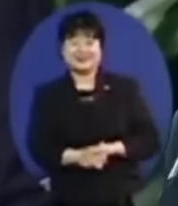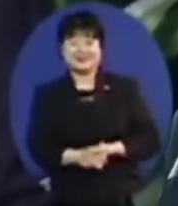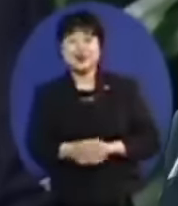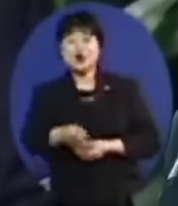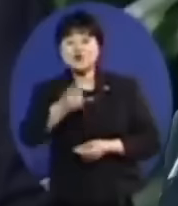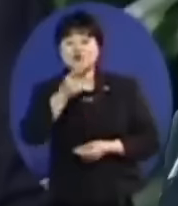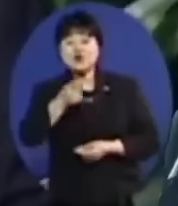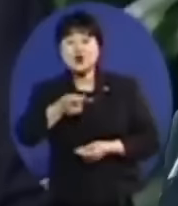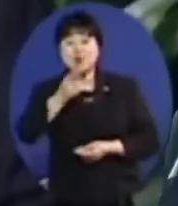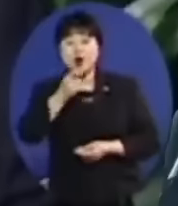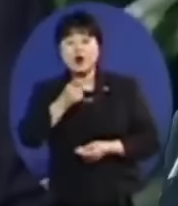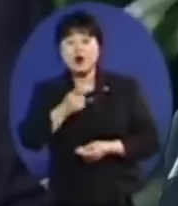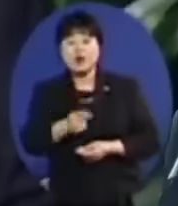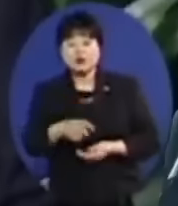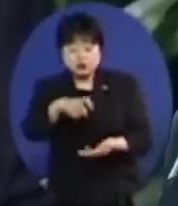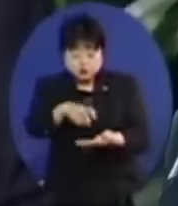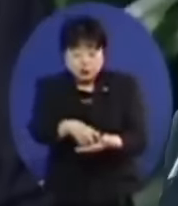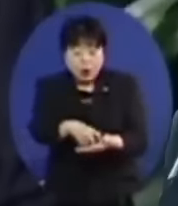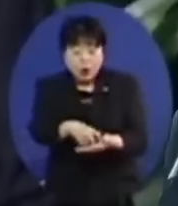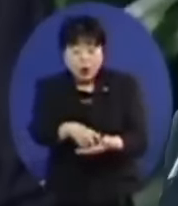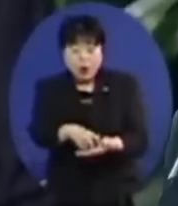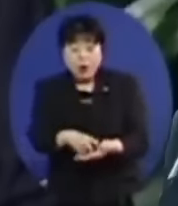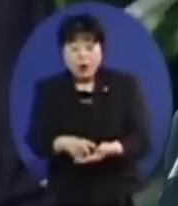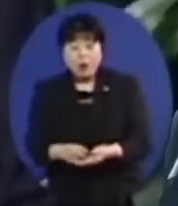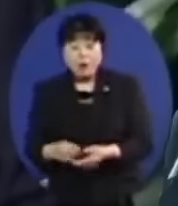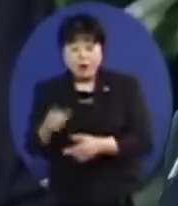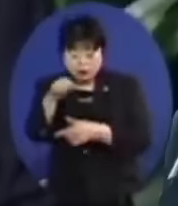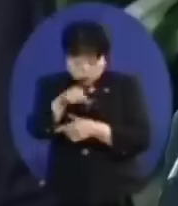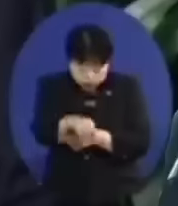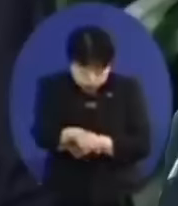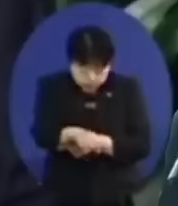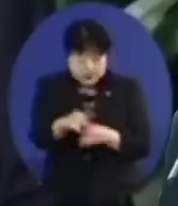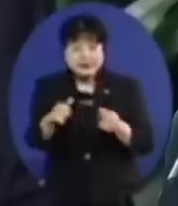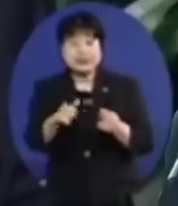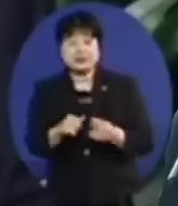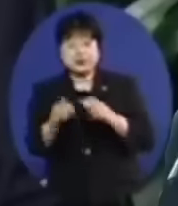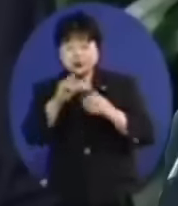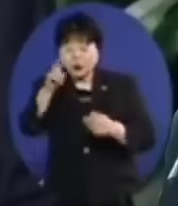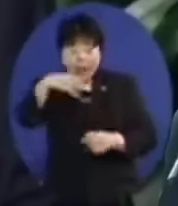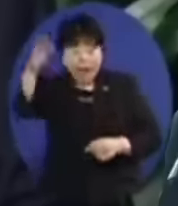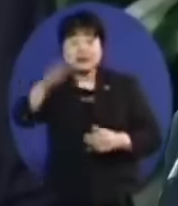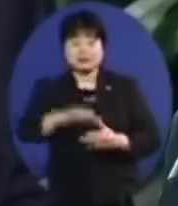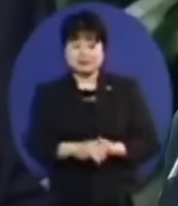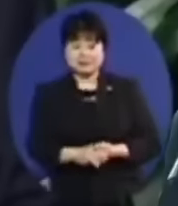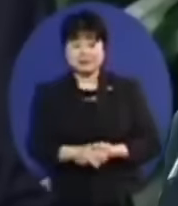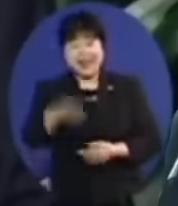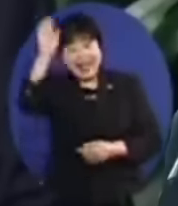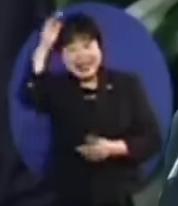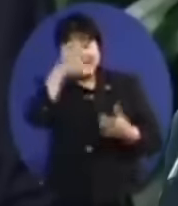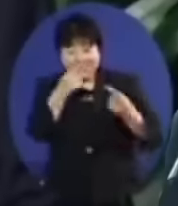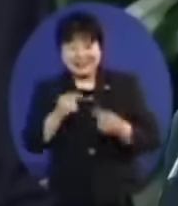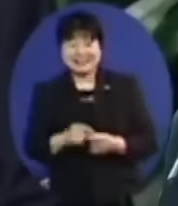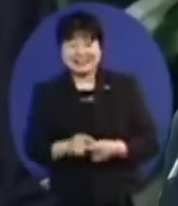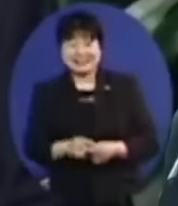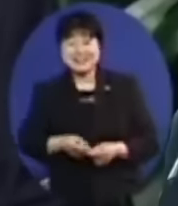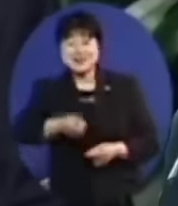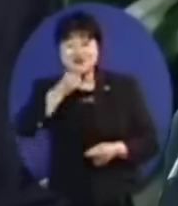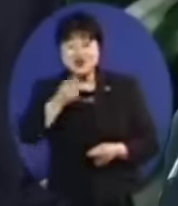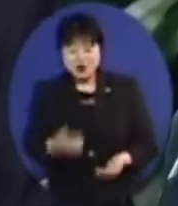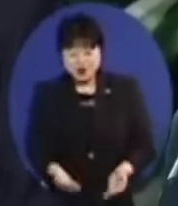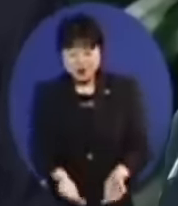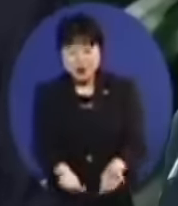물 마시기 위해서 무릎을 꿇고 머리를 물에 박고 물을 마시는 사람은 다 집을 돌아가라. 개처럼 물을 핥는